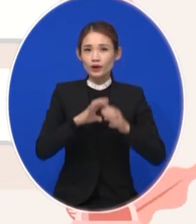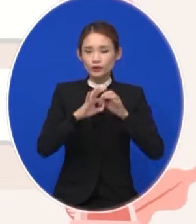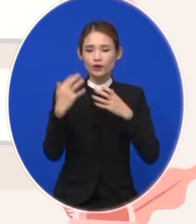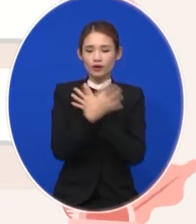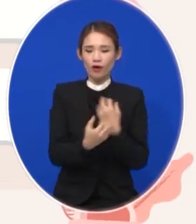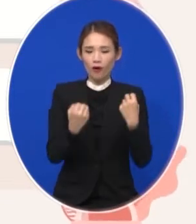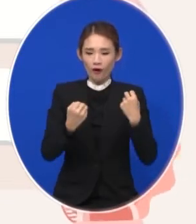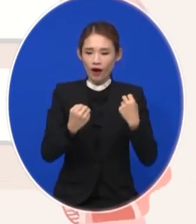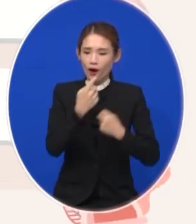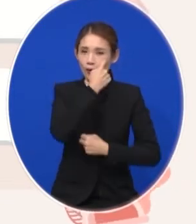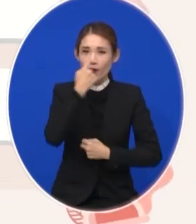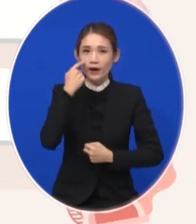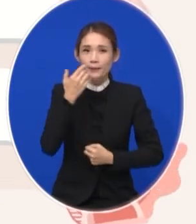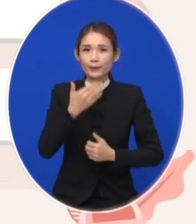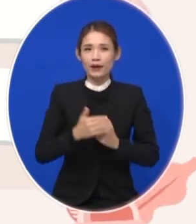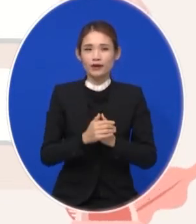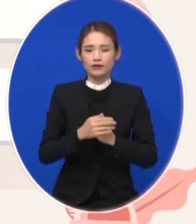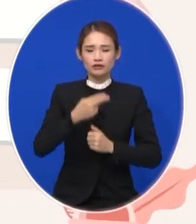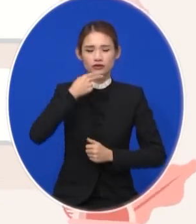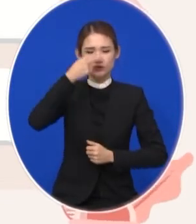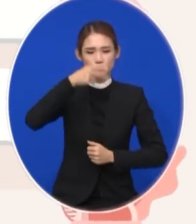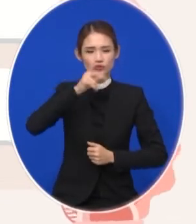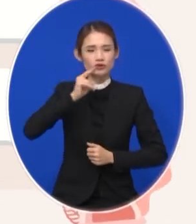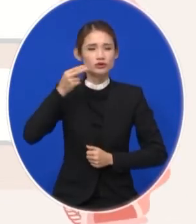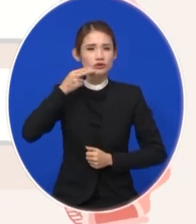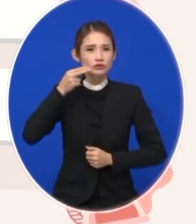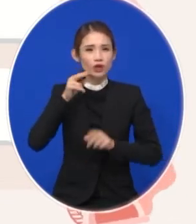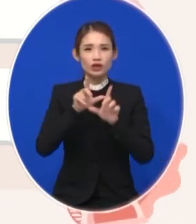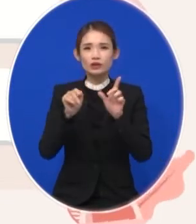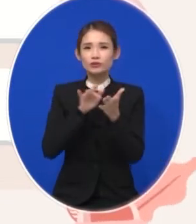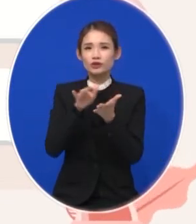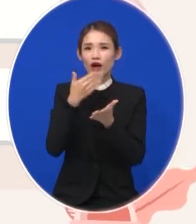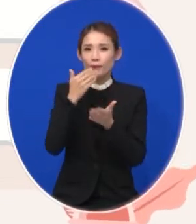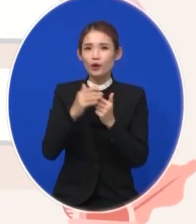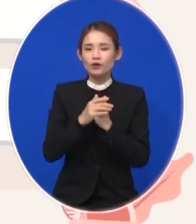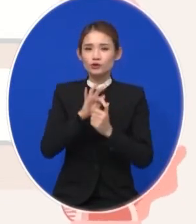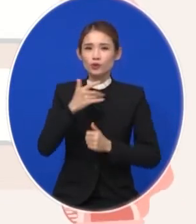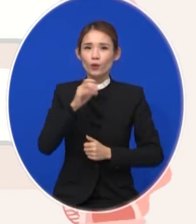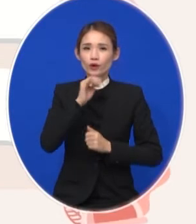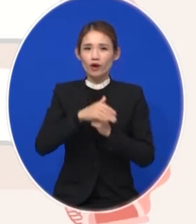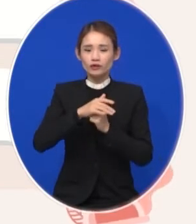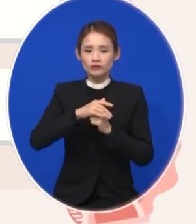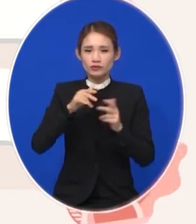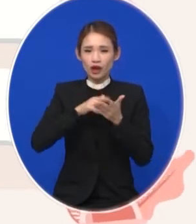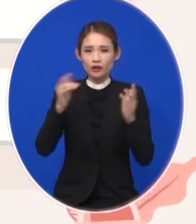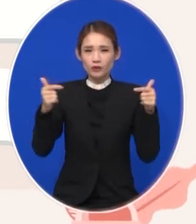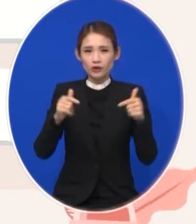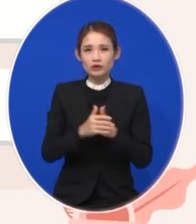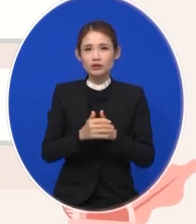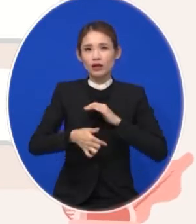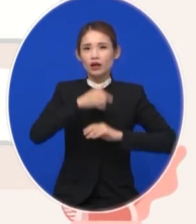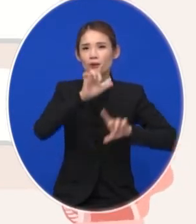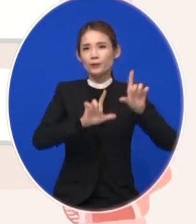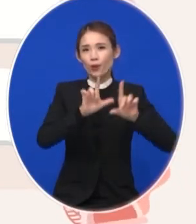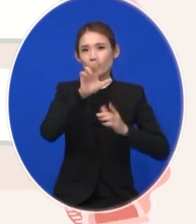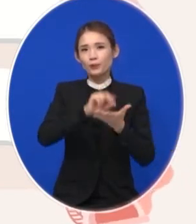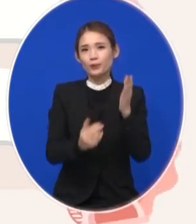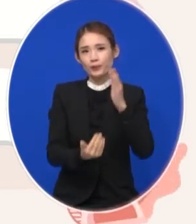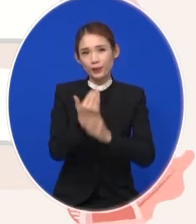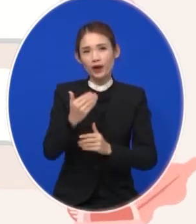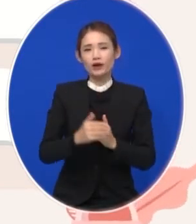건강 상태를 알 수 있습니다. 음주나 흡연, 일부 항생제, 소염 진통제는 태아의 기형을